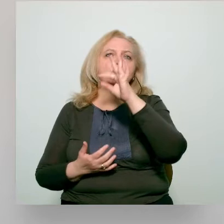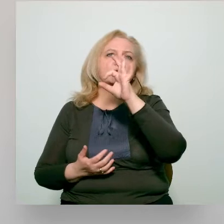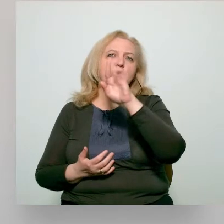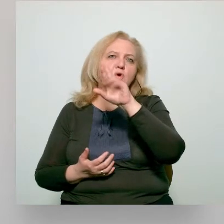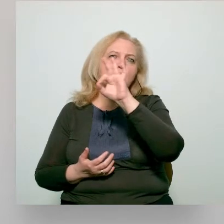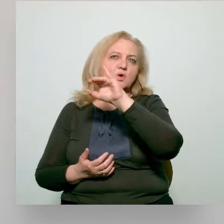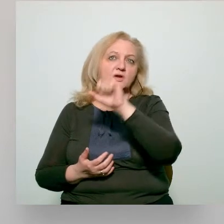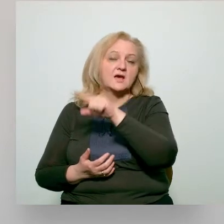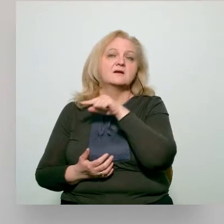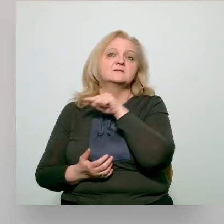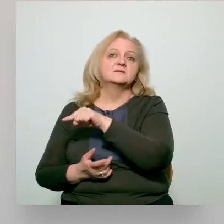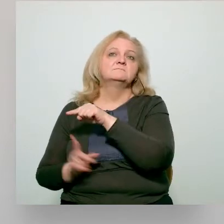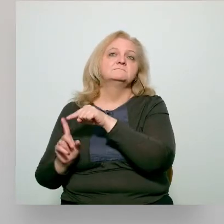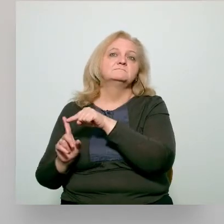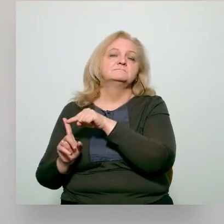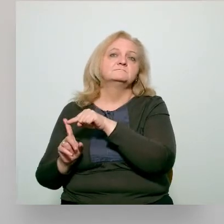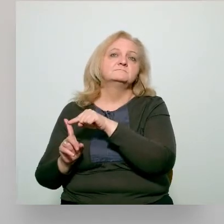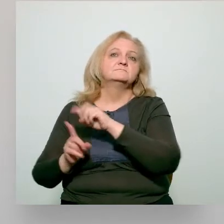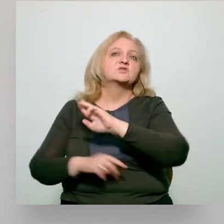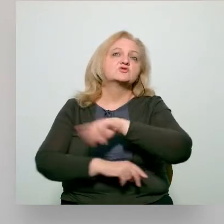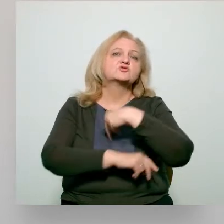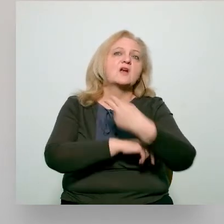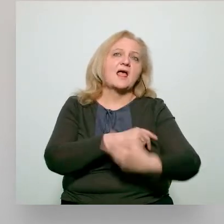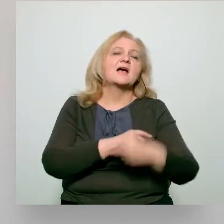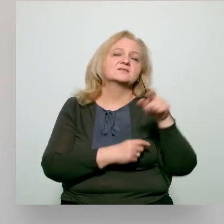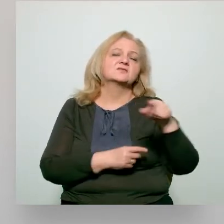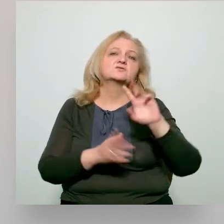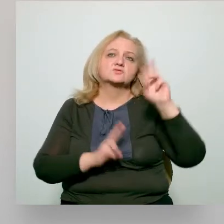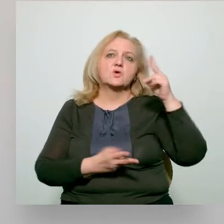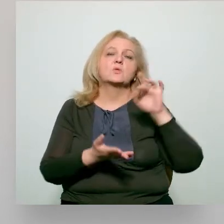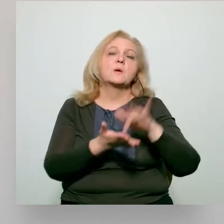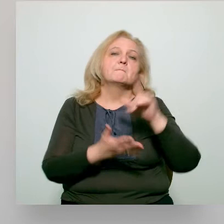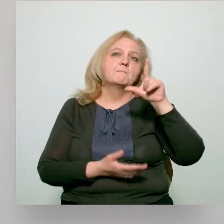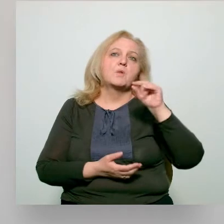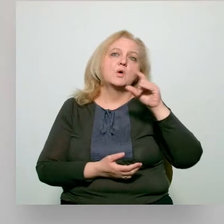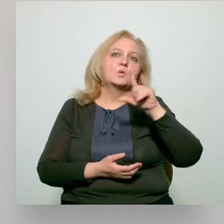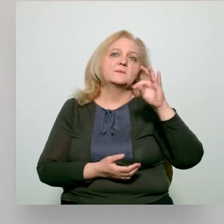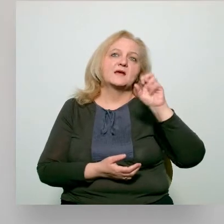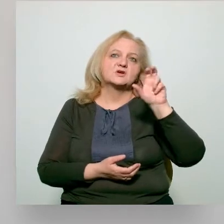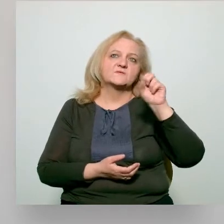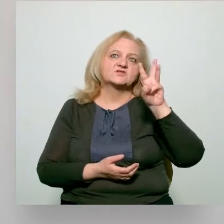tutaj szlachcic z Połtawszczyzny, który urodził się jeszcze w czasach